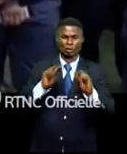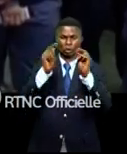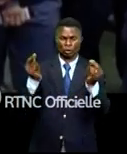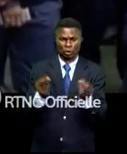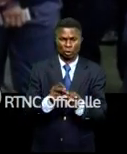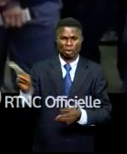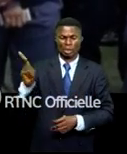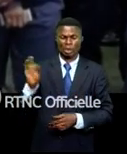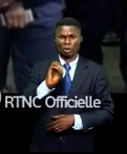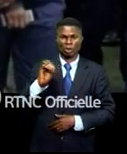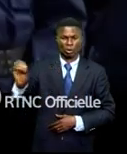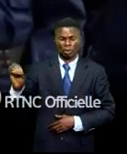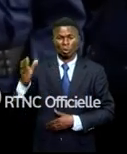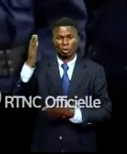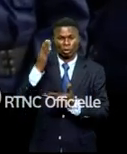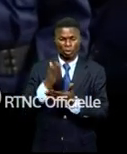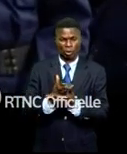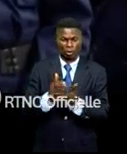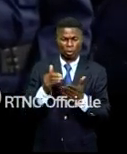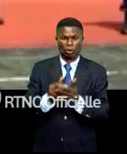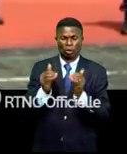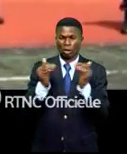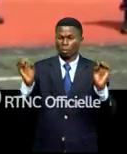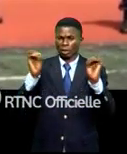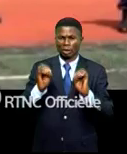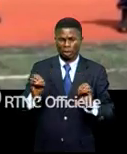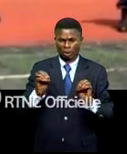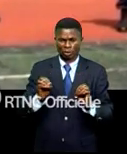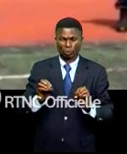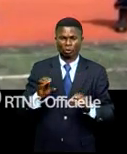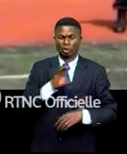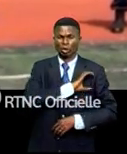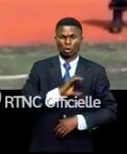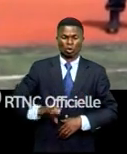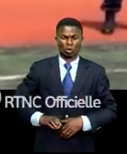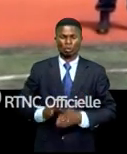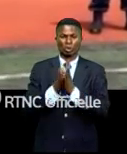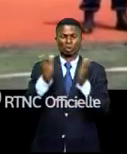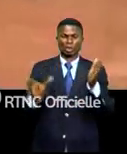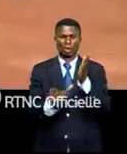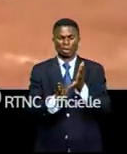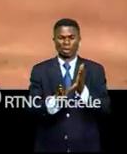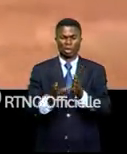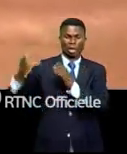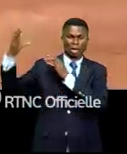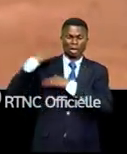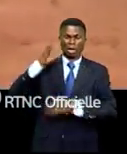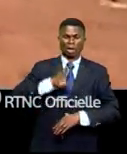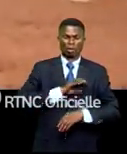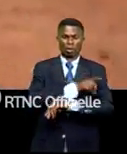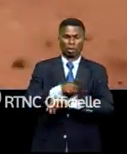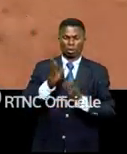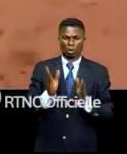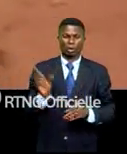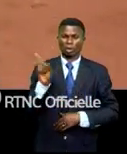les Kassa orientales pour lutter contre l'insécurité, le commissaire général adjoint chargé de la police administrative